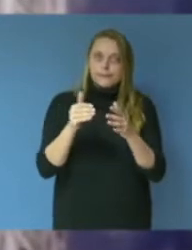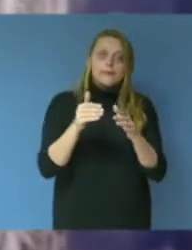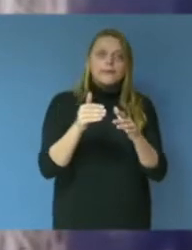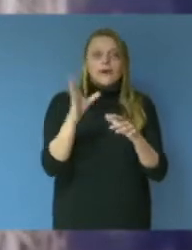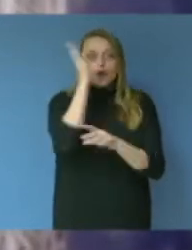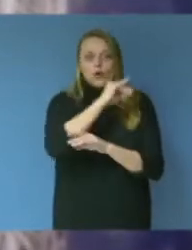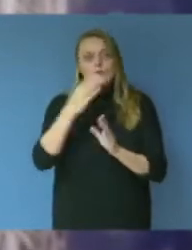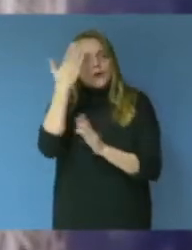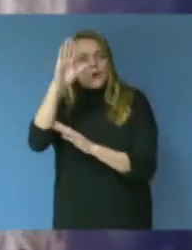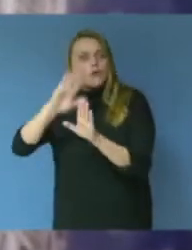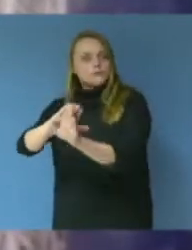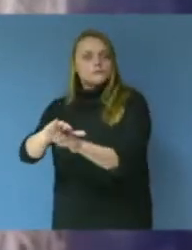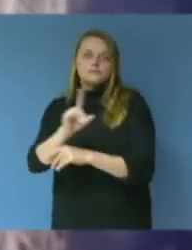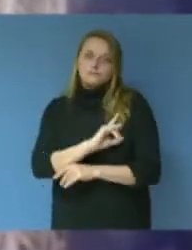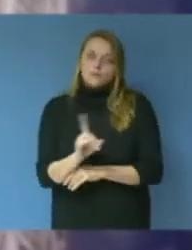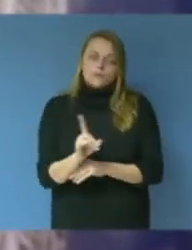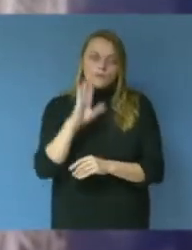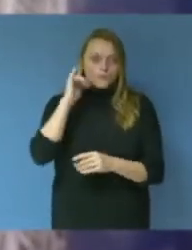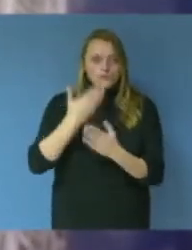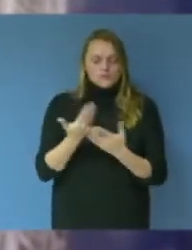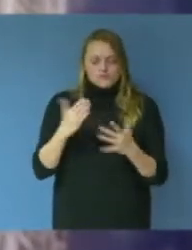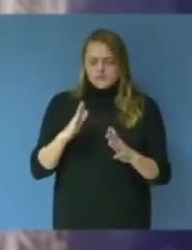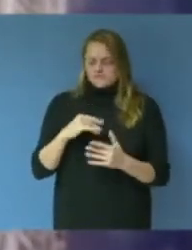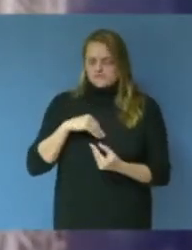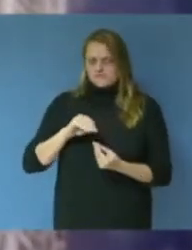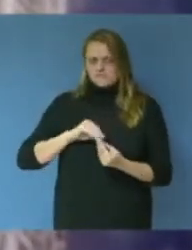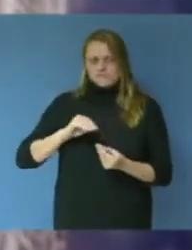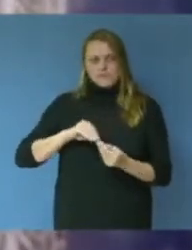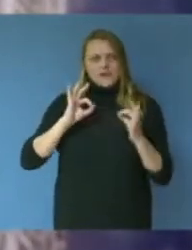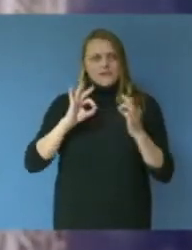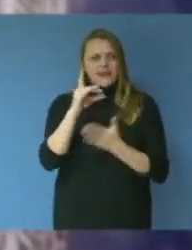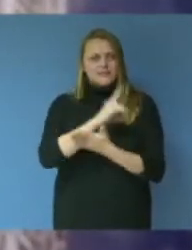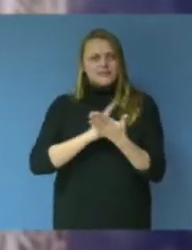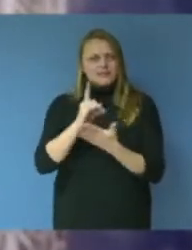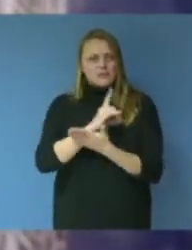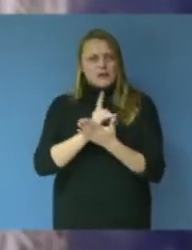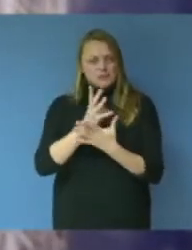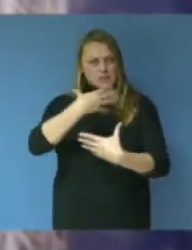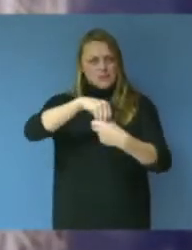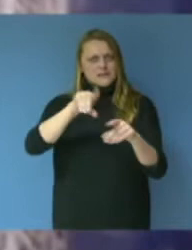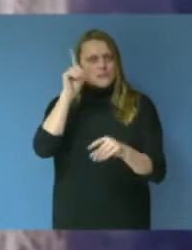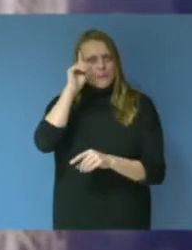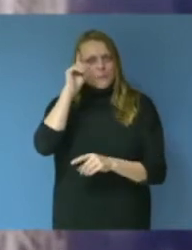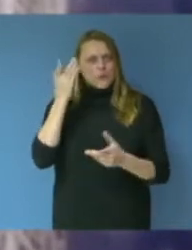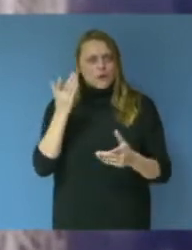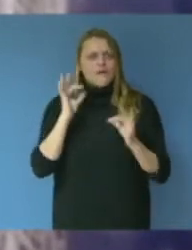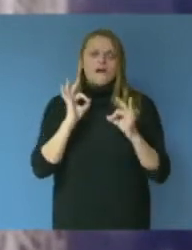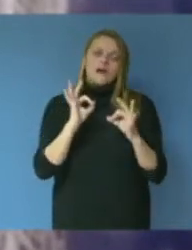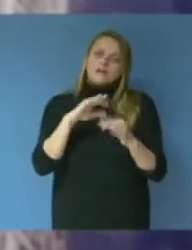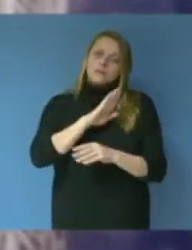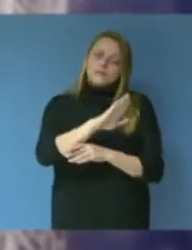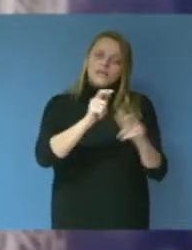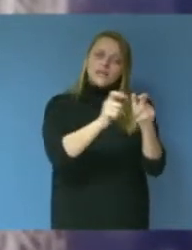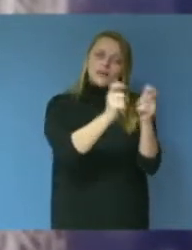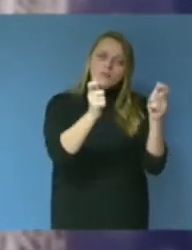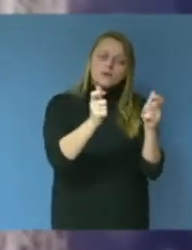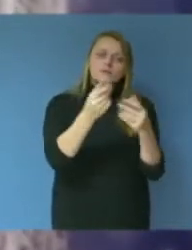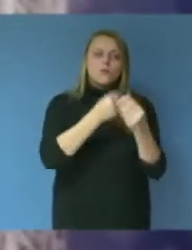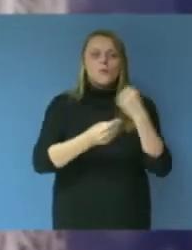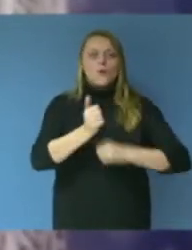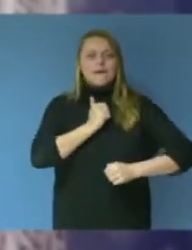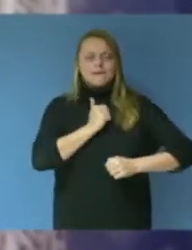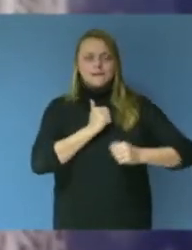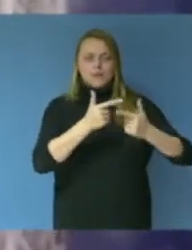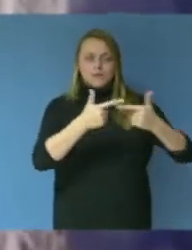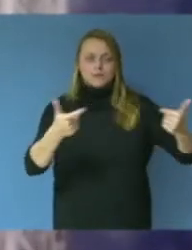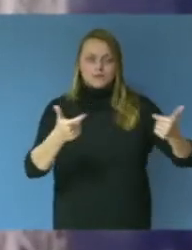pourquoi le département intervient dans un pot commun sans réserver tout au parti de sa participation à des commerçants et artisans du département. La participation contingentée